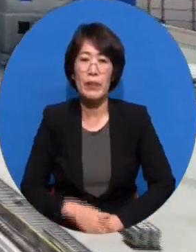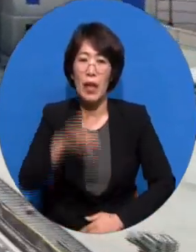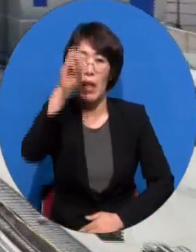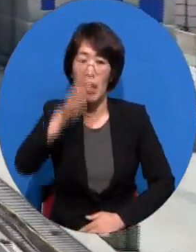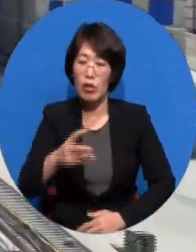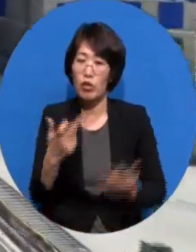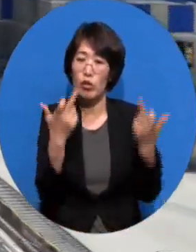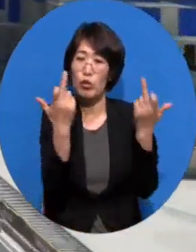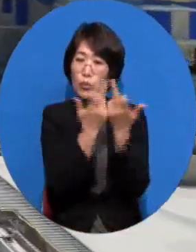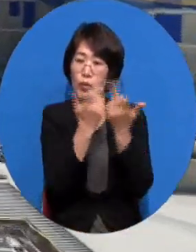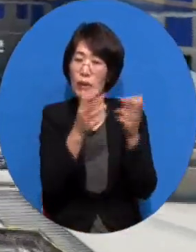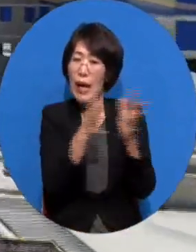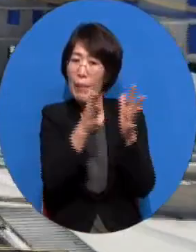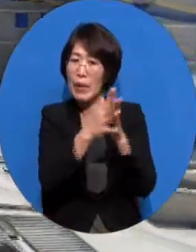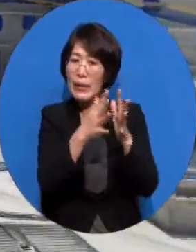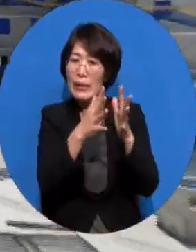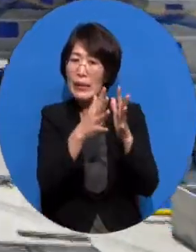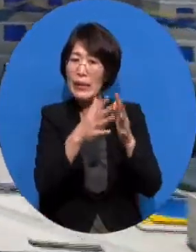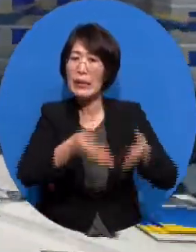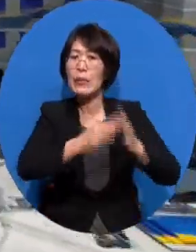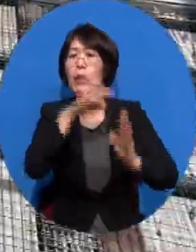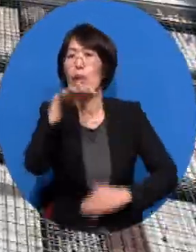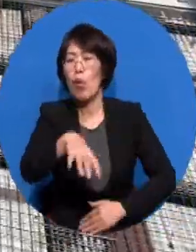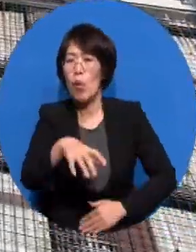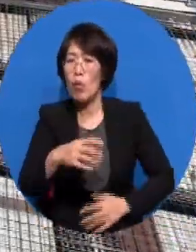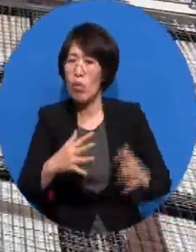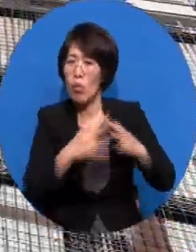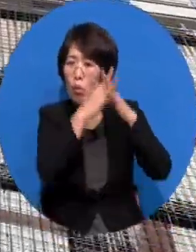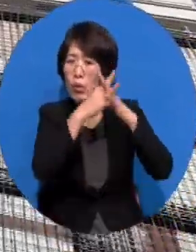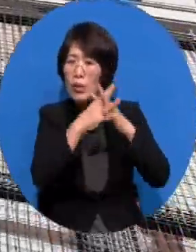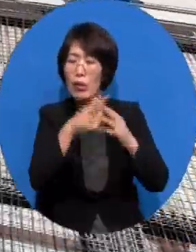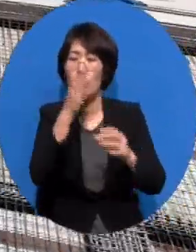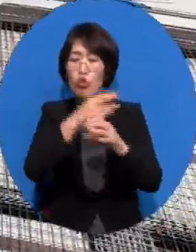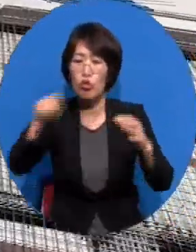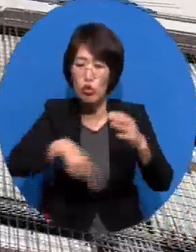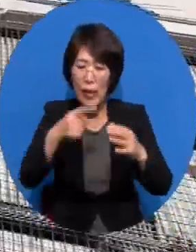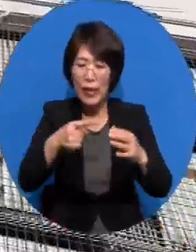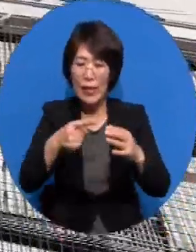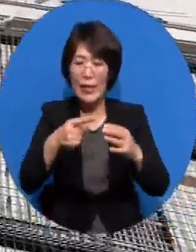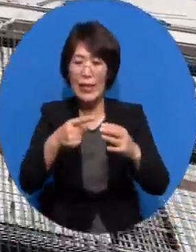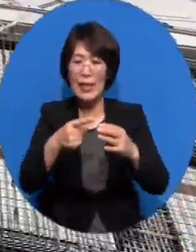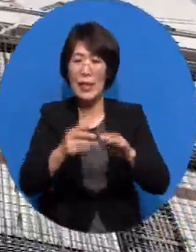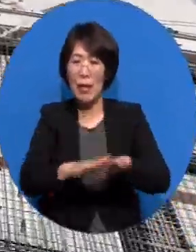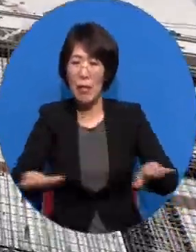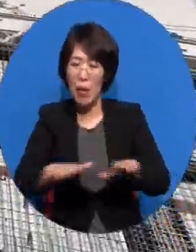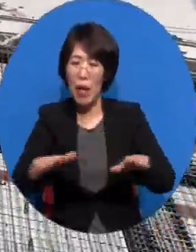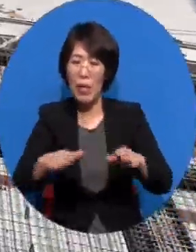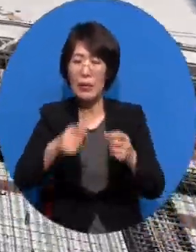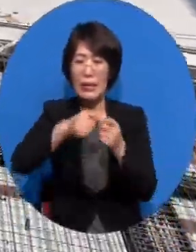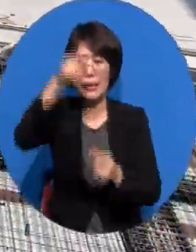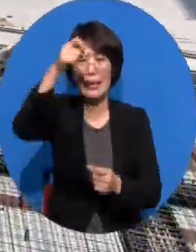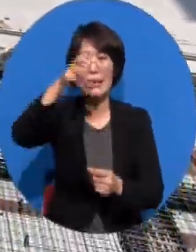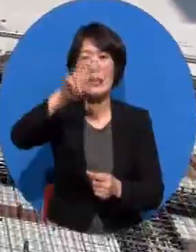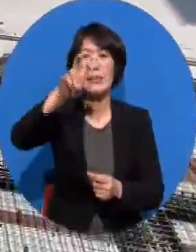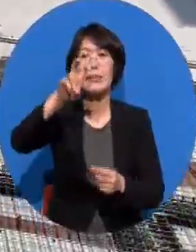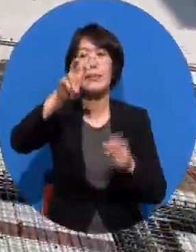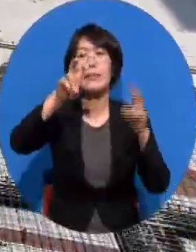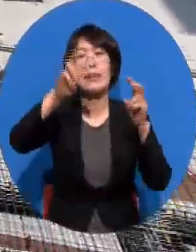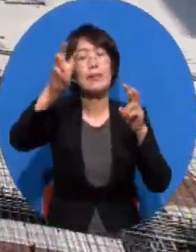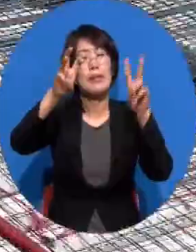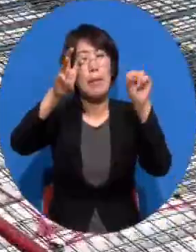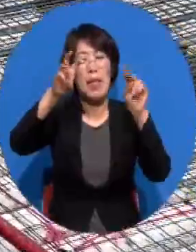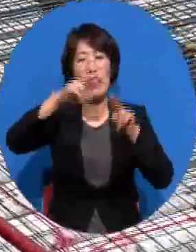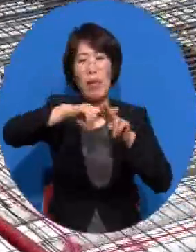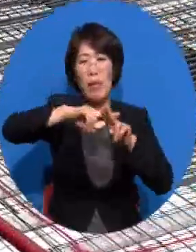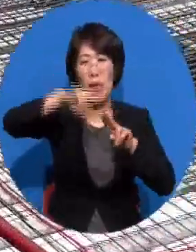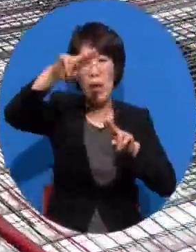광주 북구의 아파트 신축 현장입니다. 공사장 한가운데 콘크리트 바닥 위로 30m 길이의 펌프카